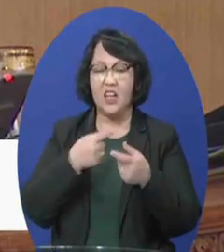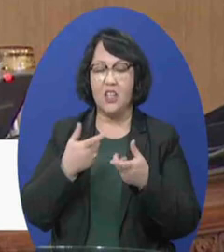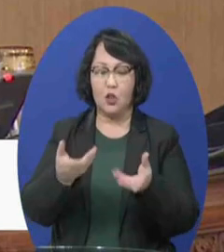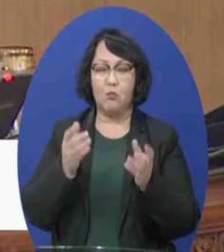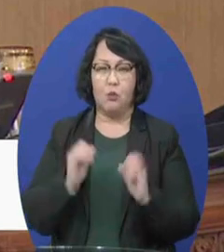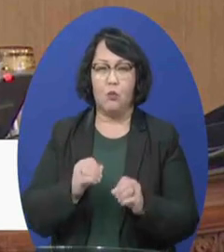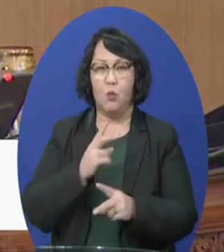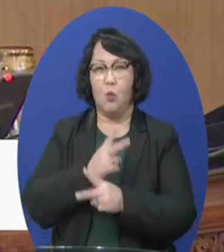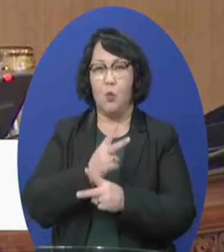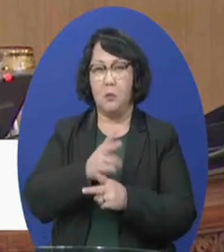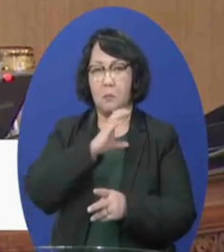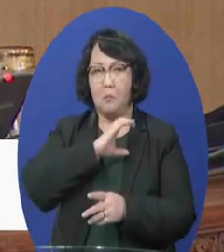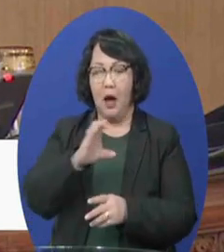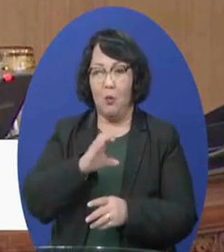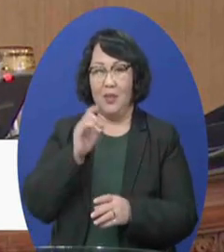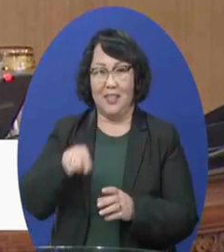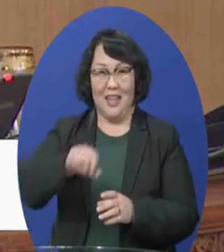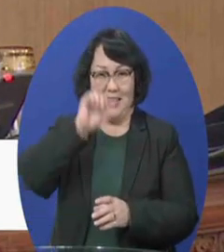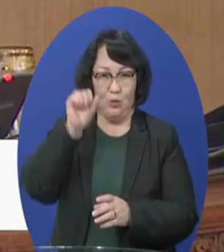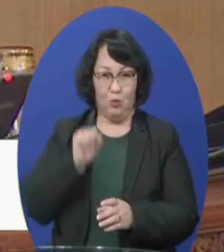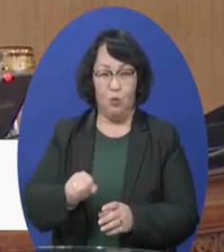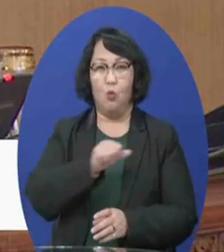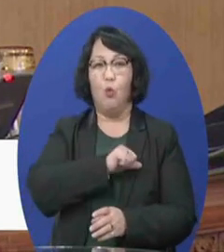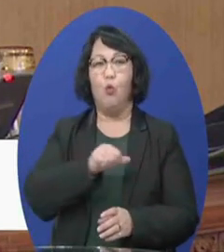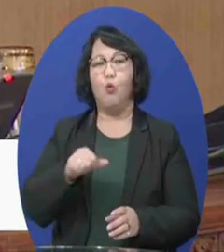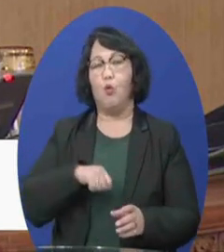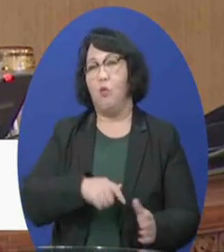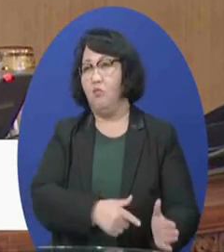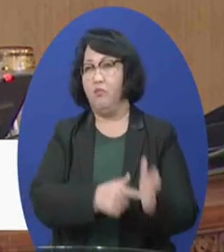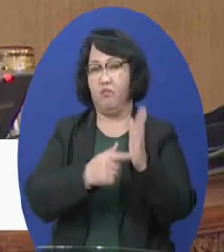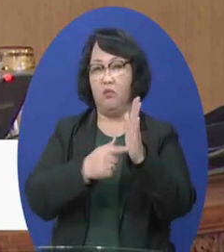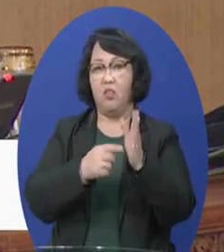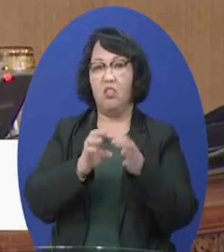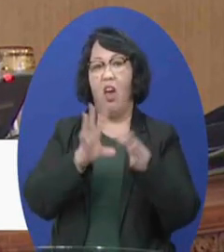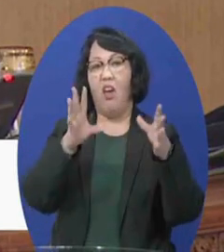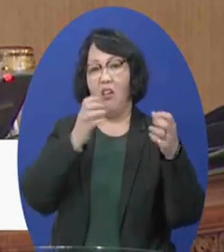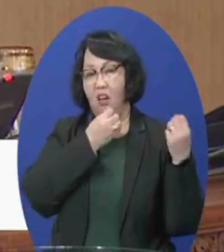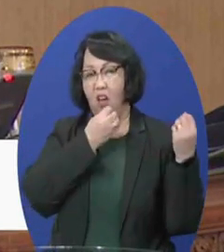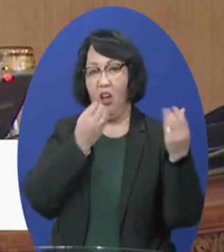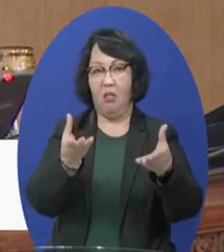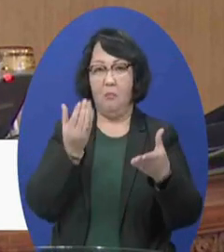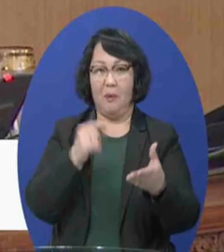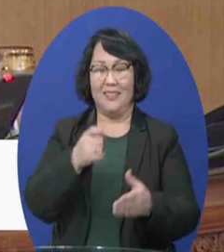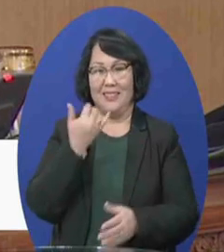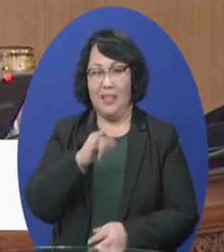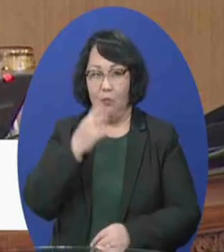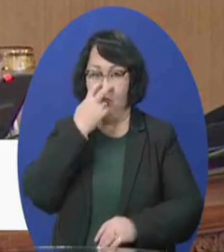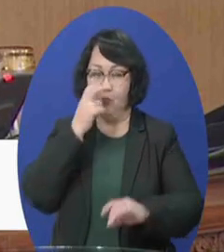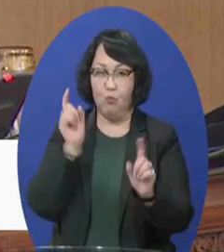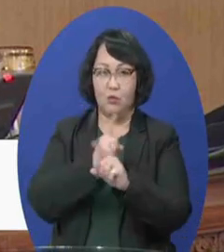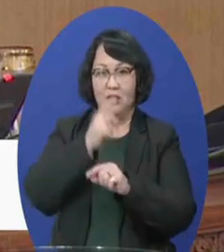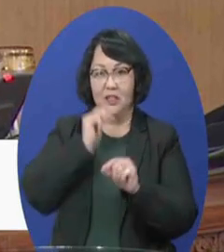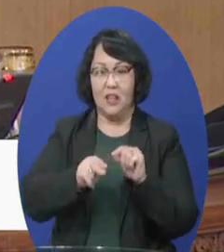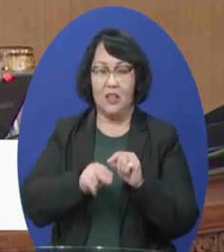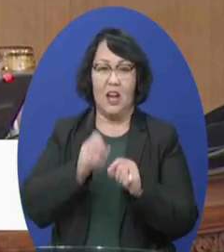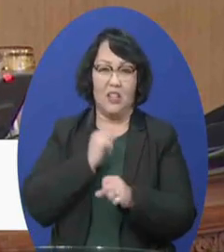Хууль хүчний байгууллагыг хэвсэн энэ асуудлыг өөрсдөө гаргаж тавих байх гэж бодож байгаа. Зарим дээр нь мөрдөн шалгах ажиллагаа ч их шаардлагатай гэж үзэж